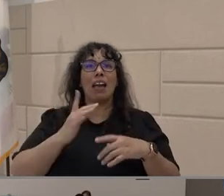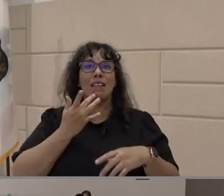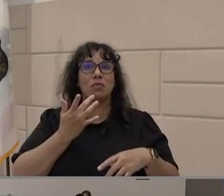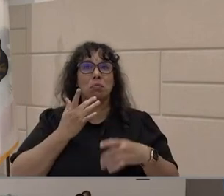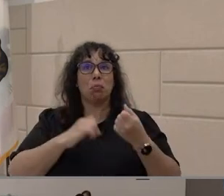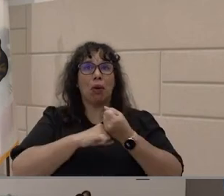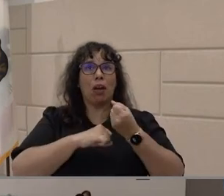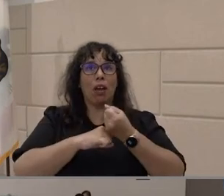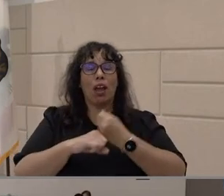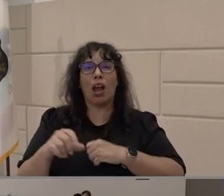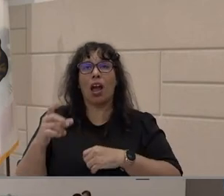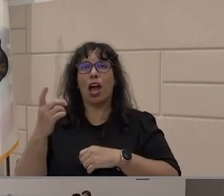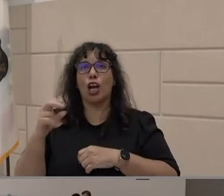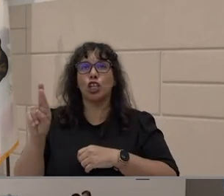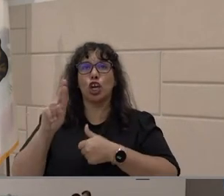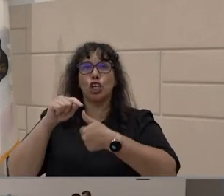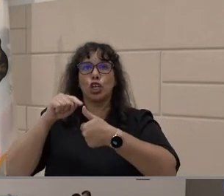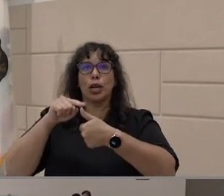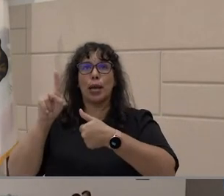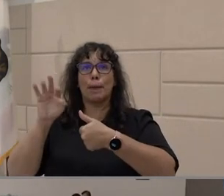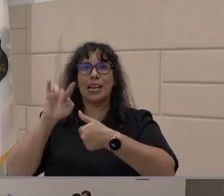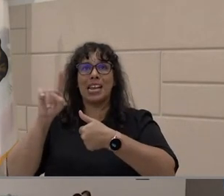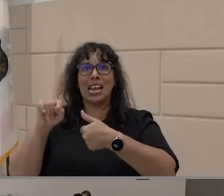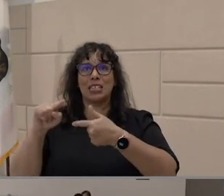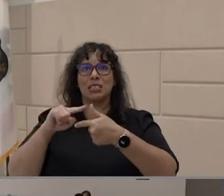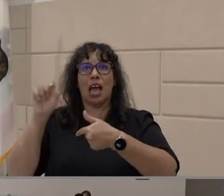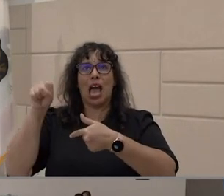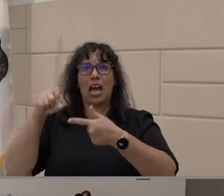តើចូលរួមគ្រប់គ្រងទេ